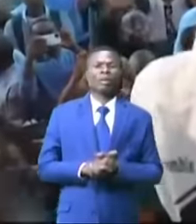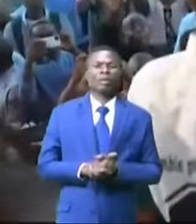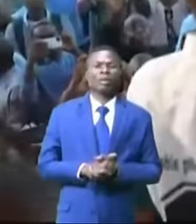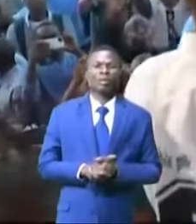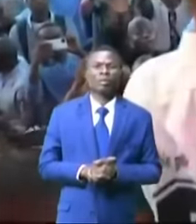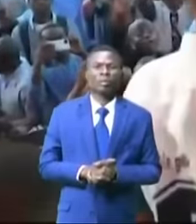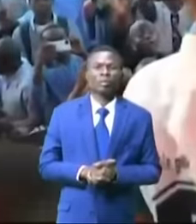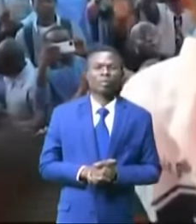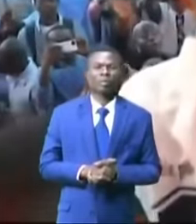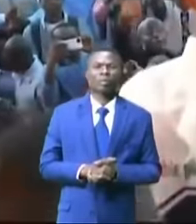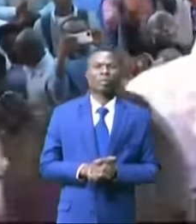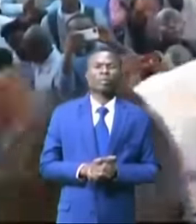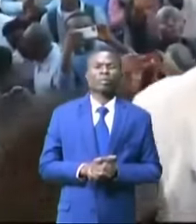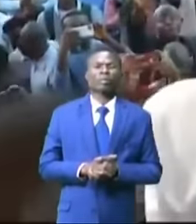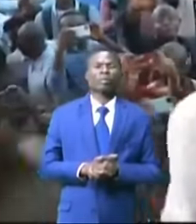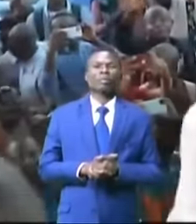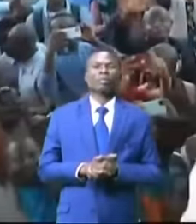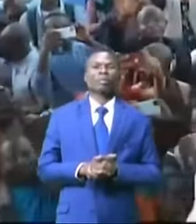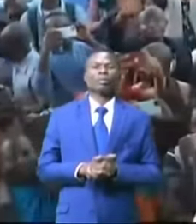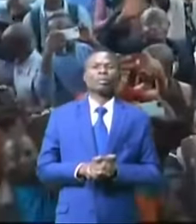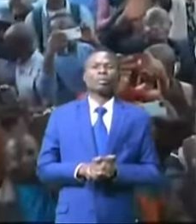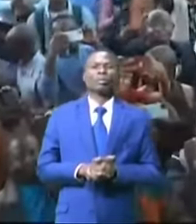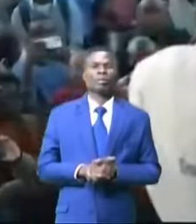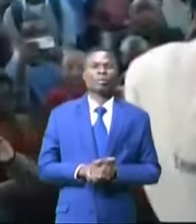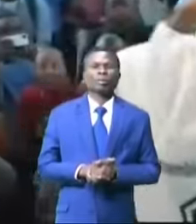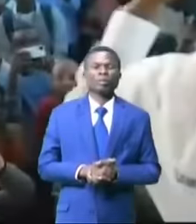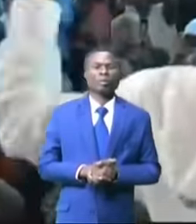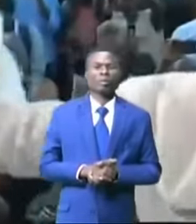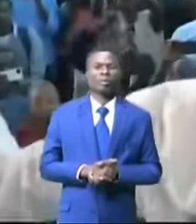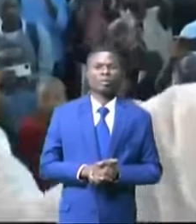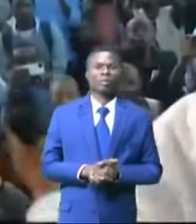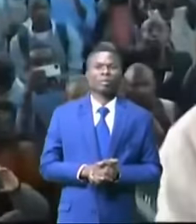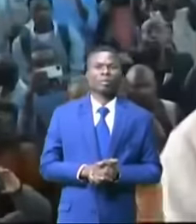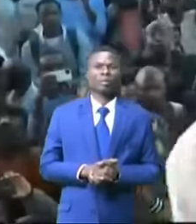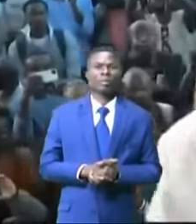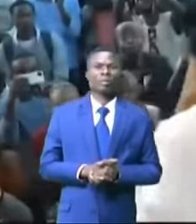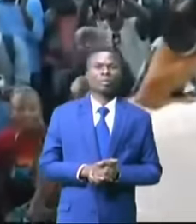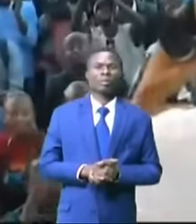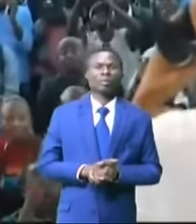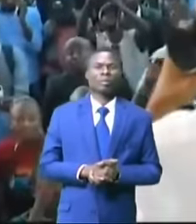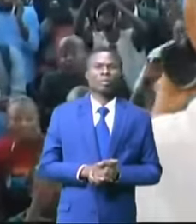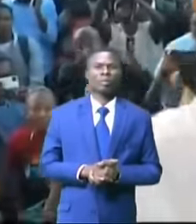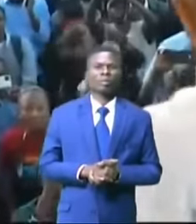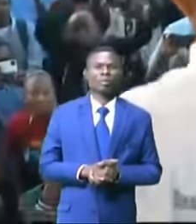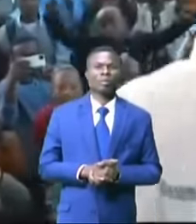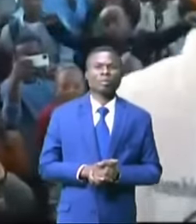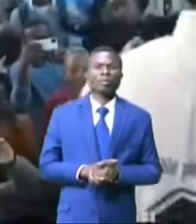Ah.